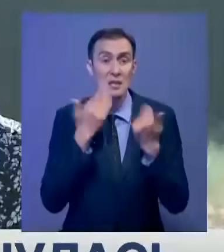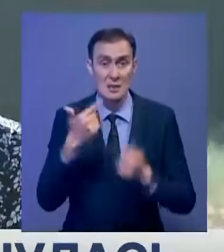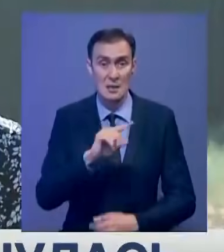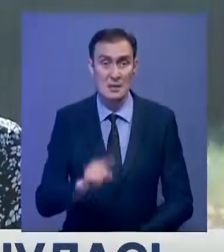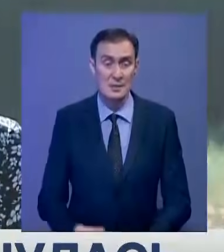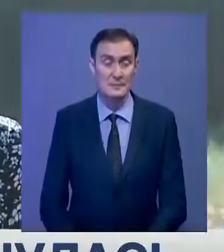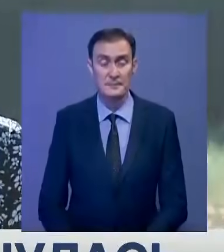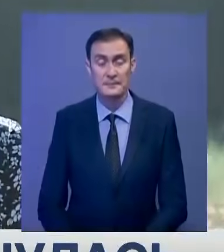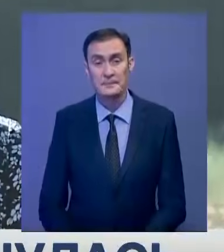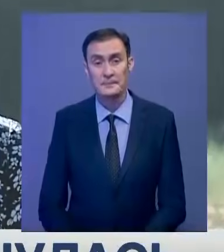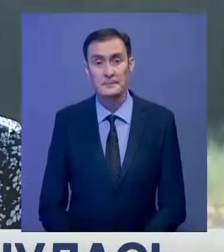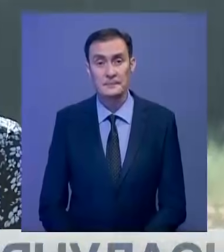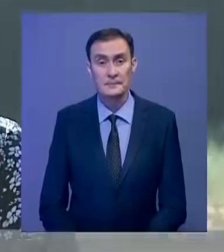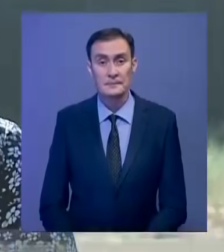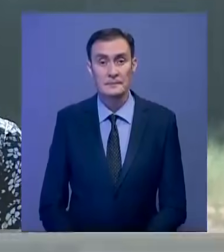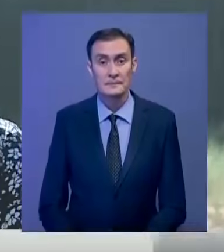топлива.